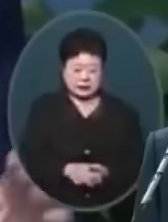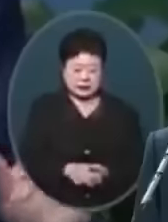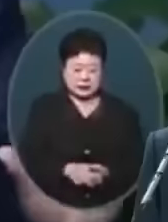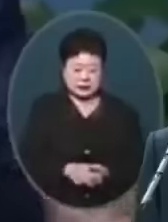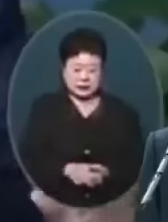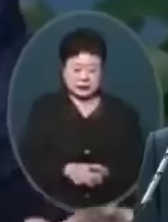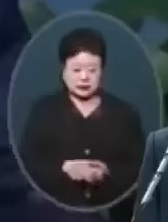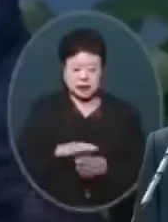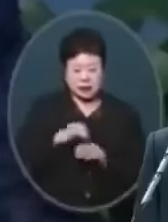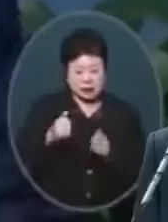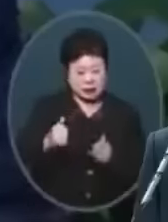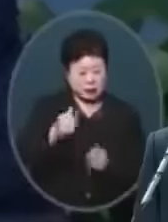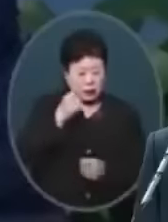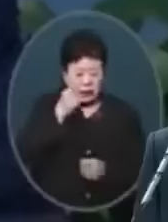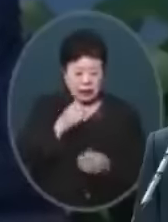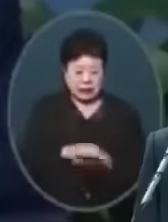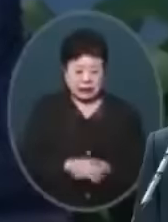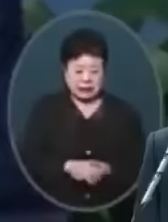도저히 상대가 안 돼요.